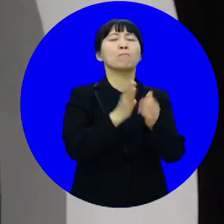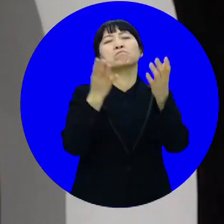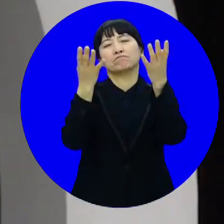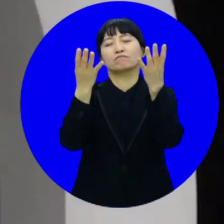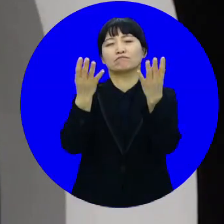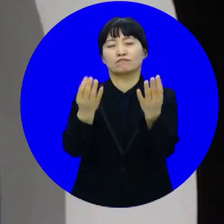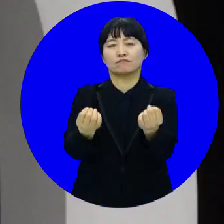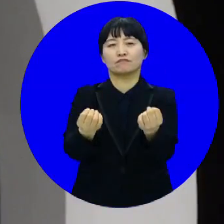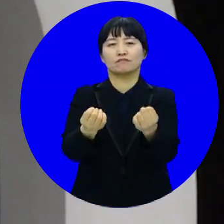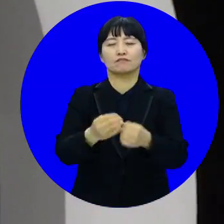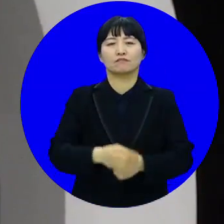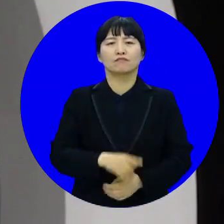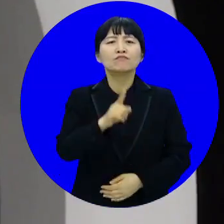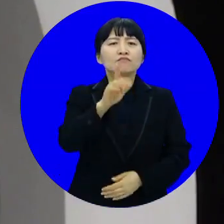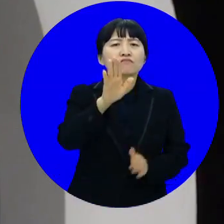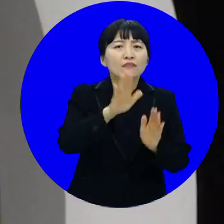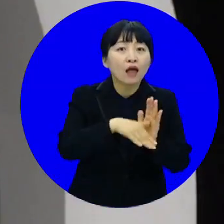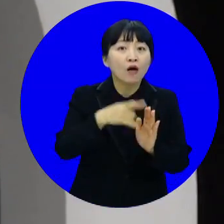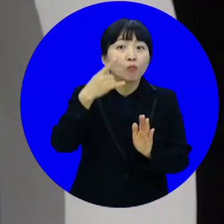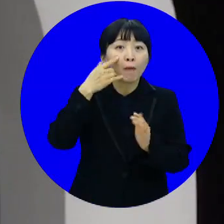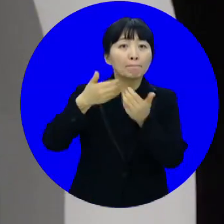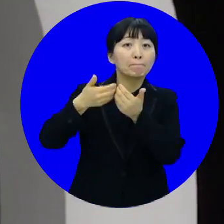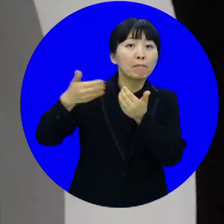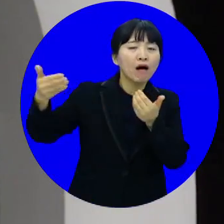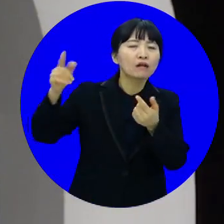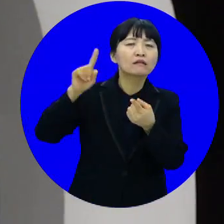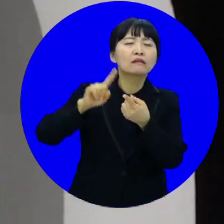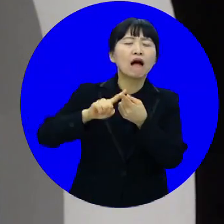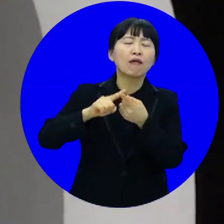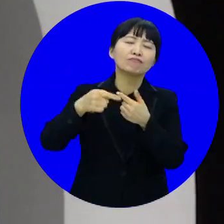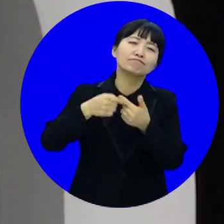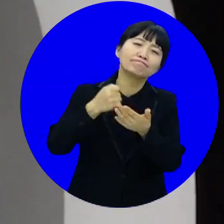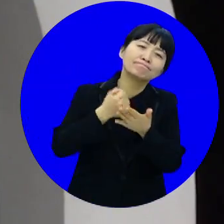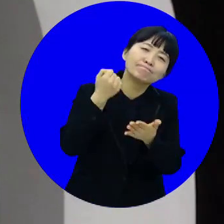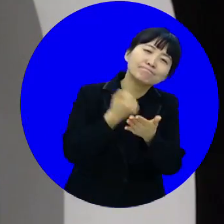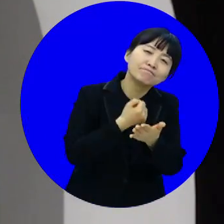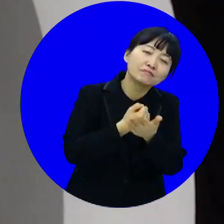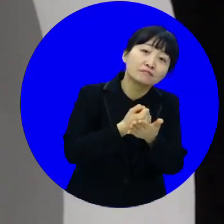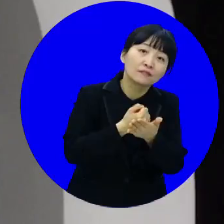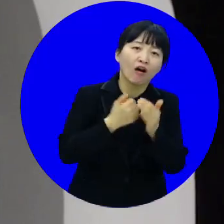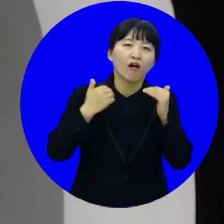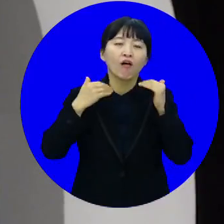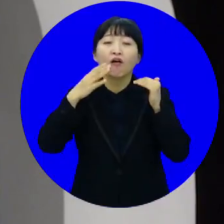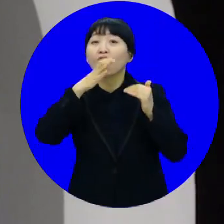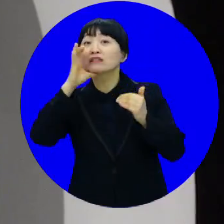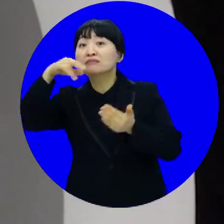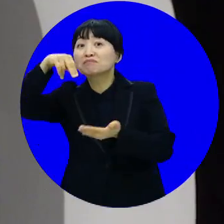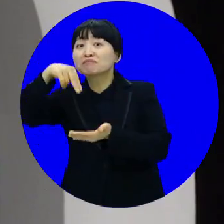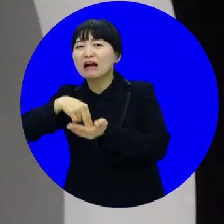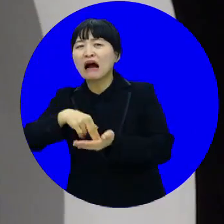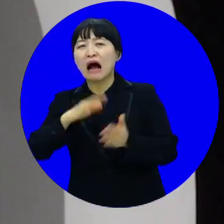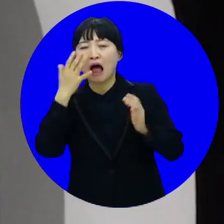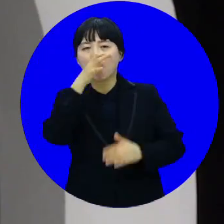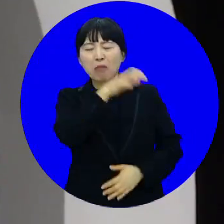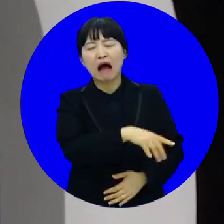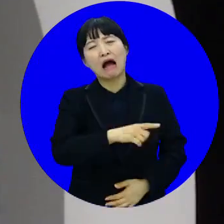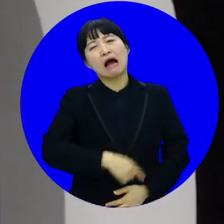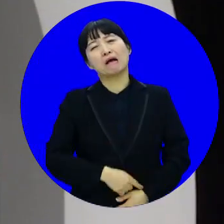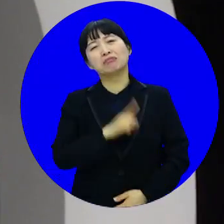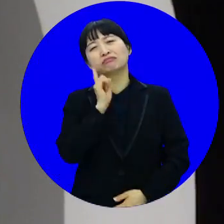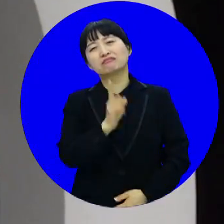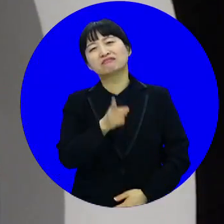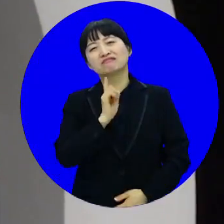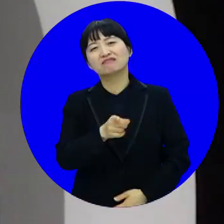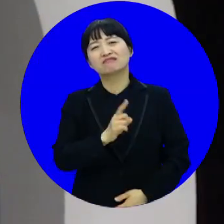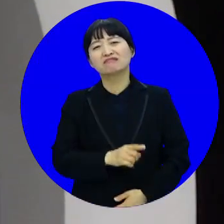많잖아요. 네. 그 경우에 떠나간 부모에 대한 아쉬움 때문에 어르신들 입장에서는 아이가 바로 옆에 있는 줄도